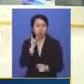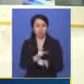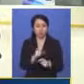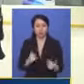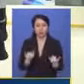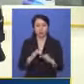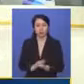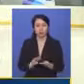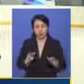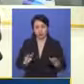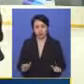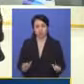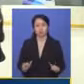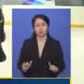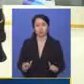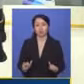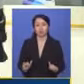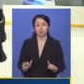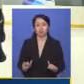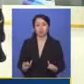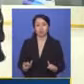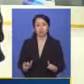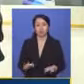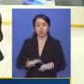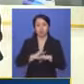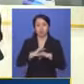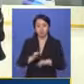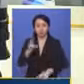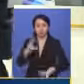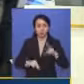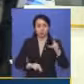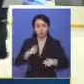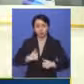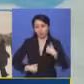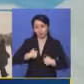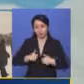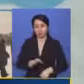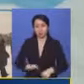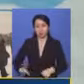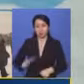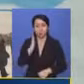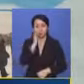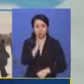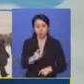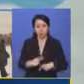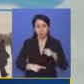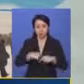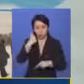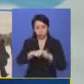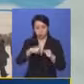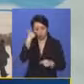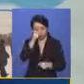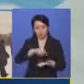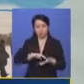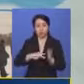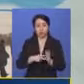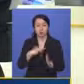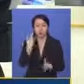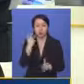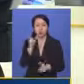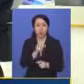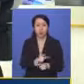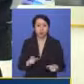для проведения полноценного чемпионата области, который будет на будущий год, мы планируем. Когда люди занимаются